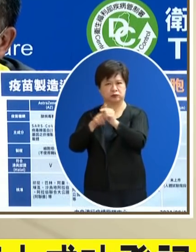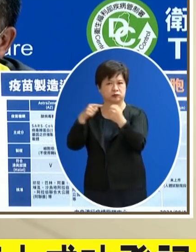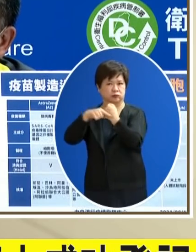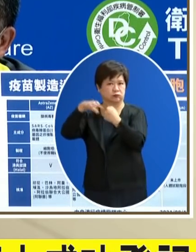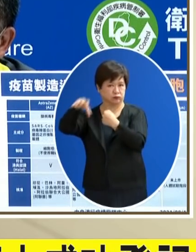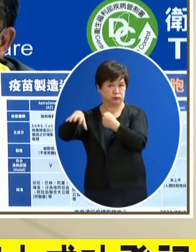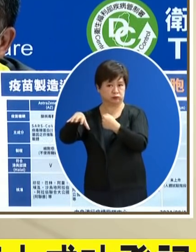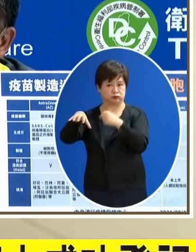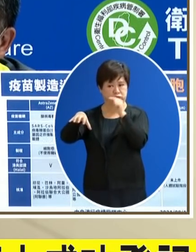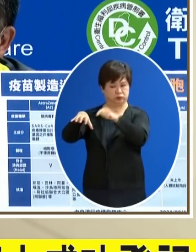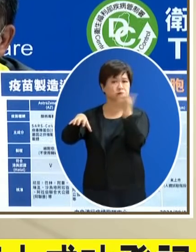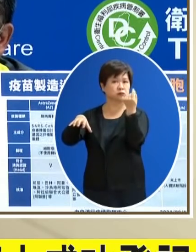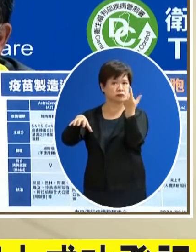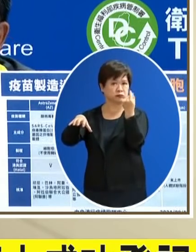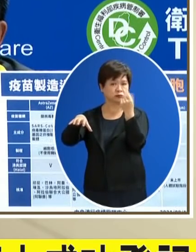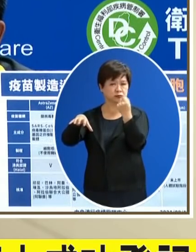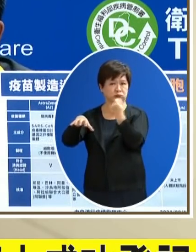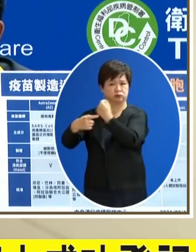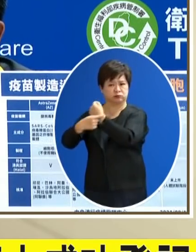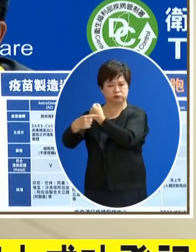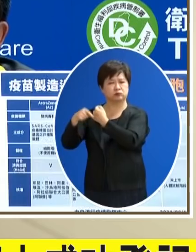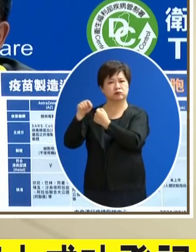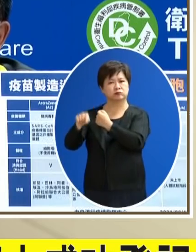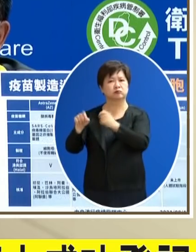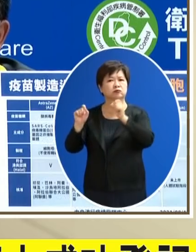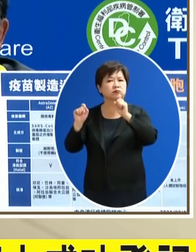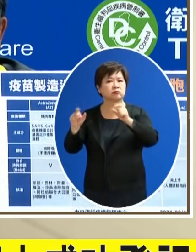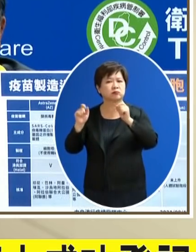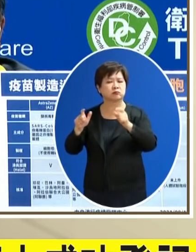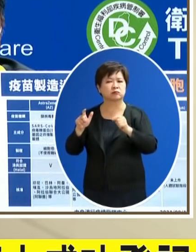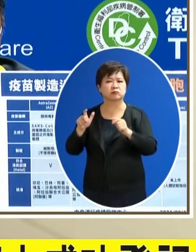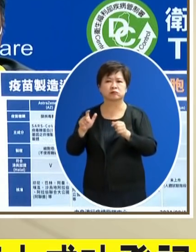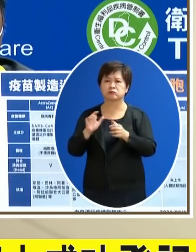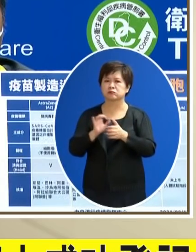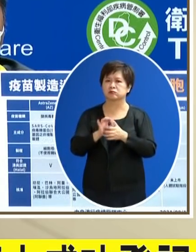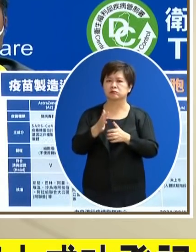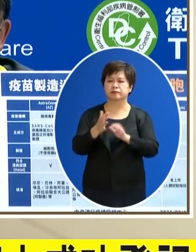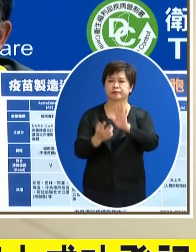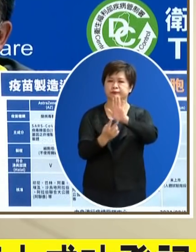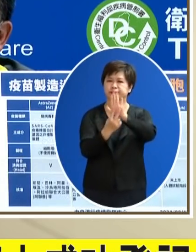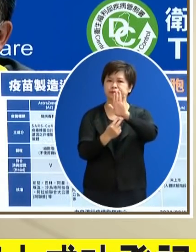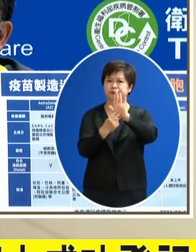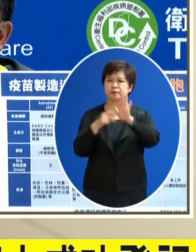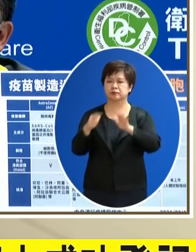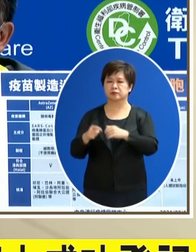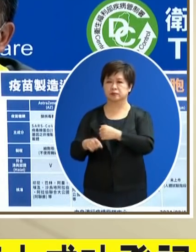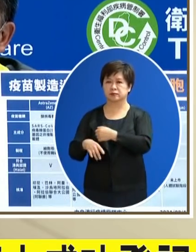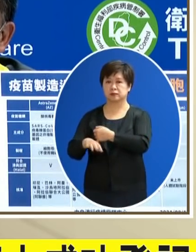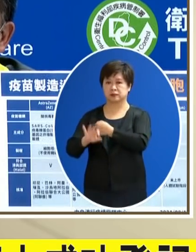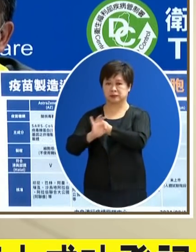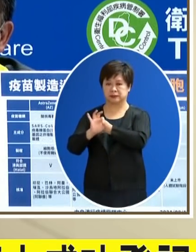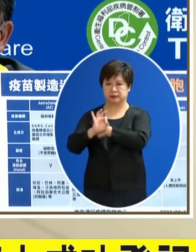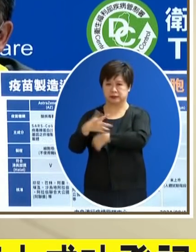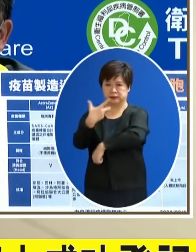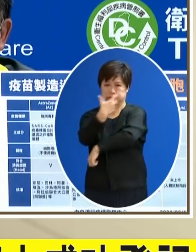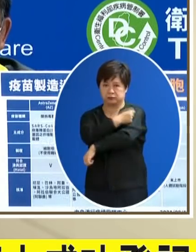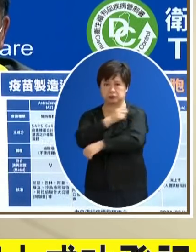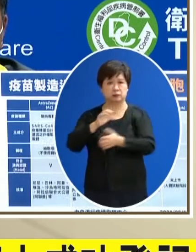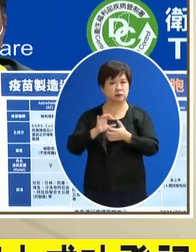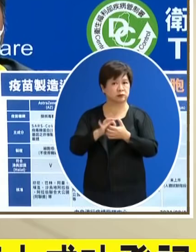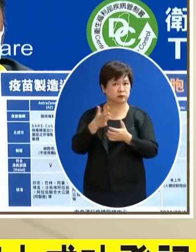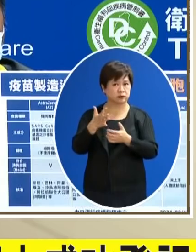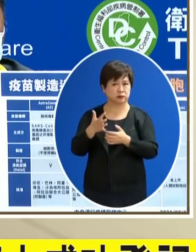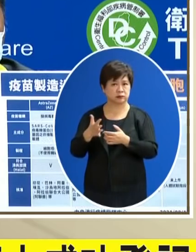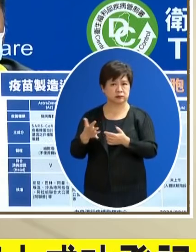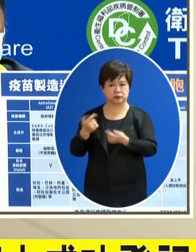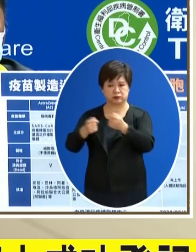的。好，那第一期前面的实验室不同，那其实在做这上面大家都很清楚，那为什么都要用相